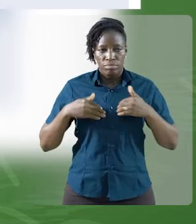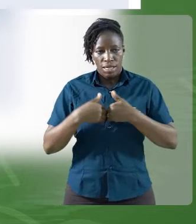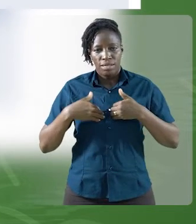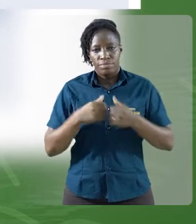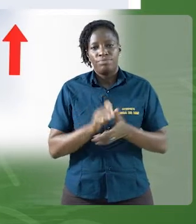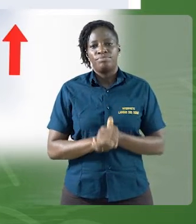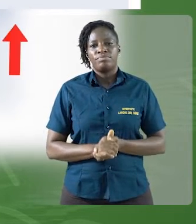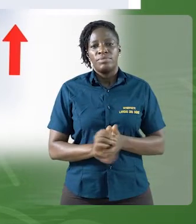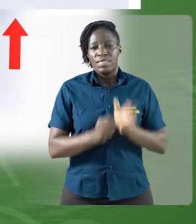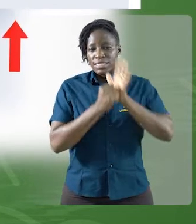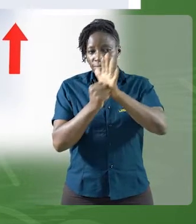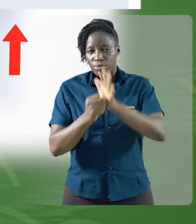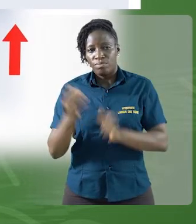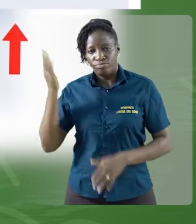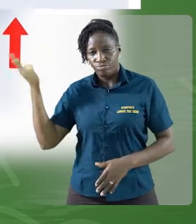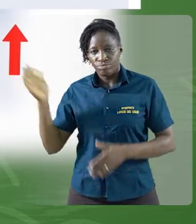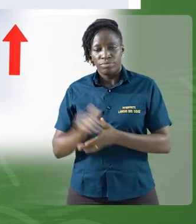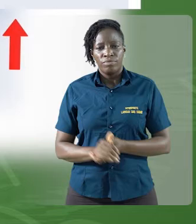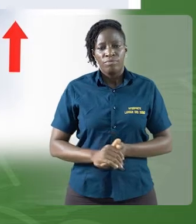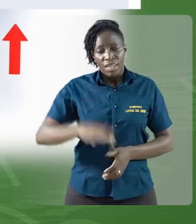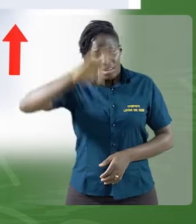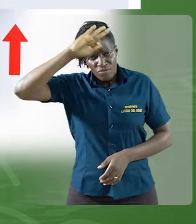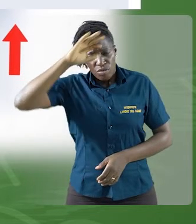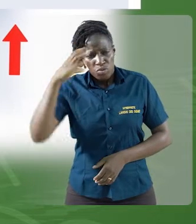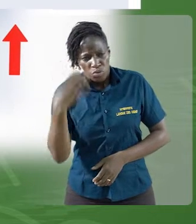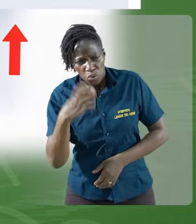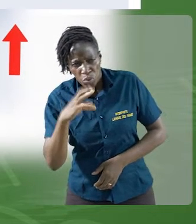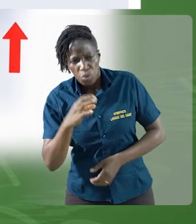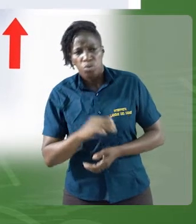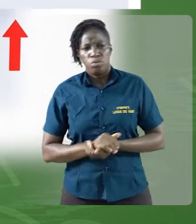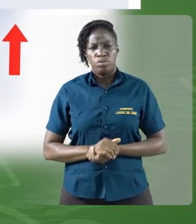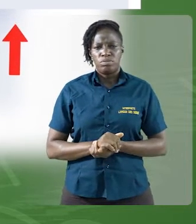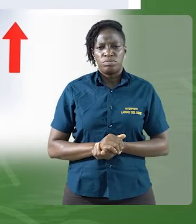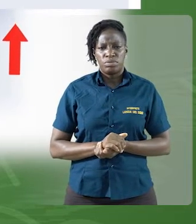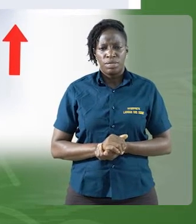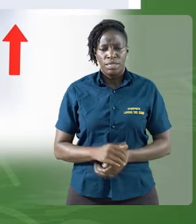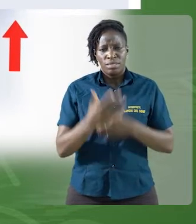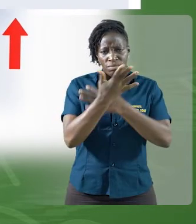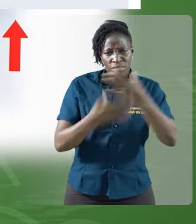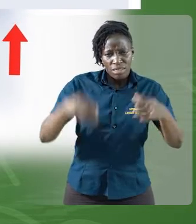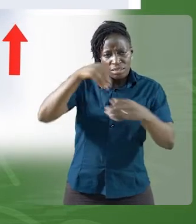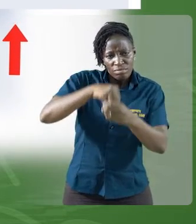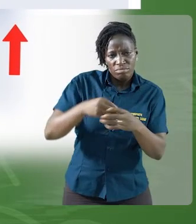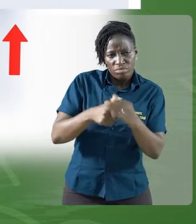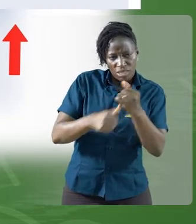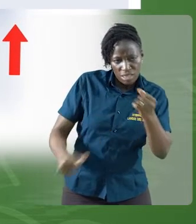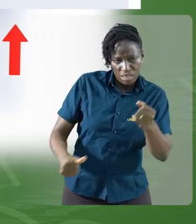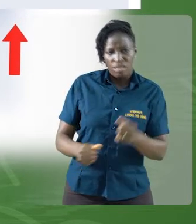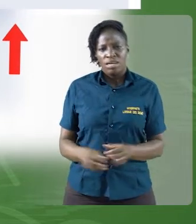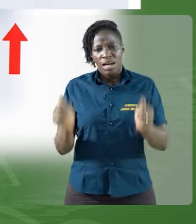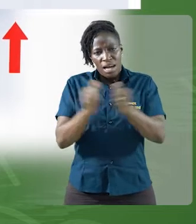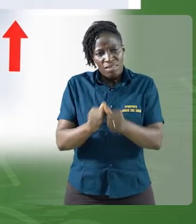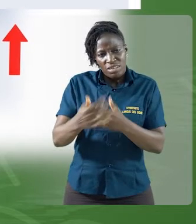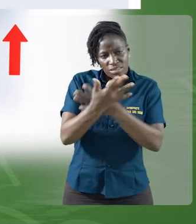Les symptômes sont les suivants. Une forte fièvre, la présence de sang dans les selles et